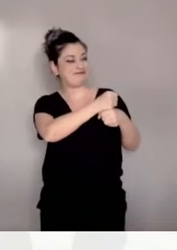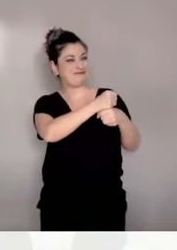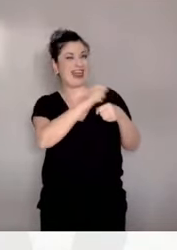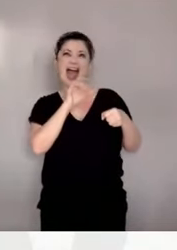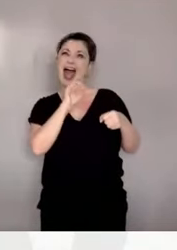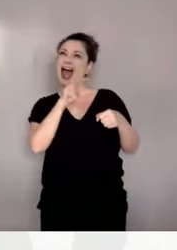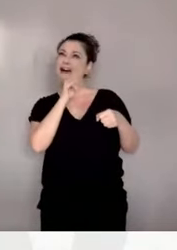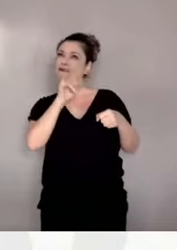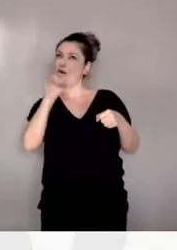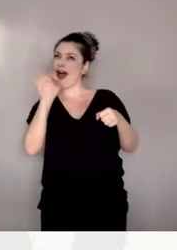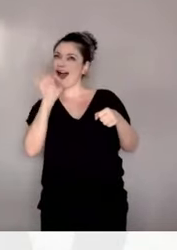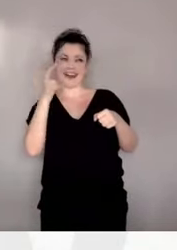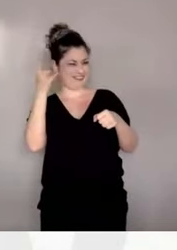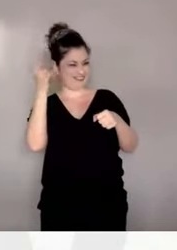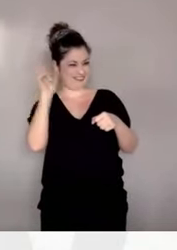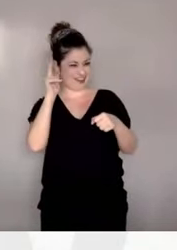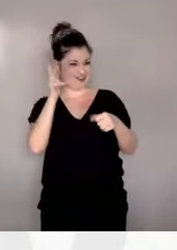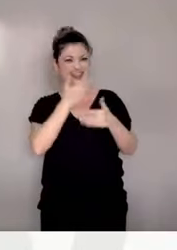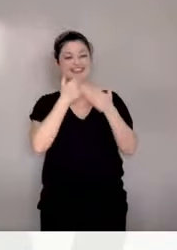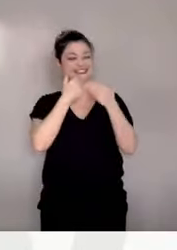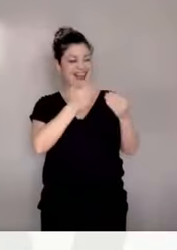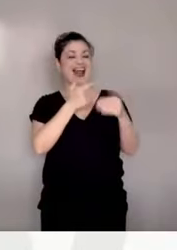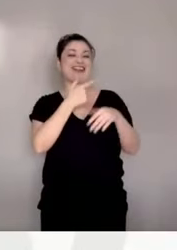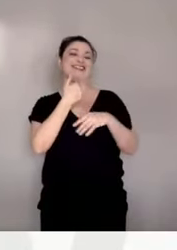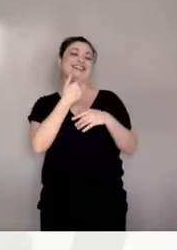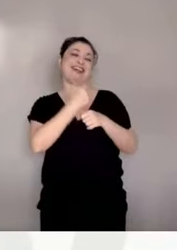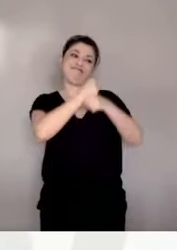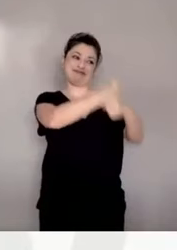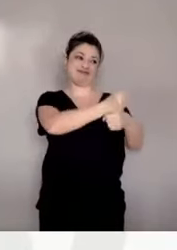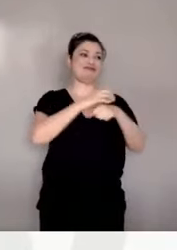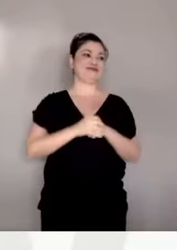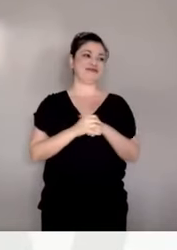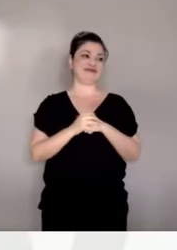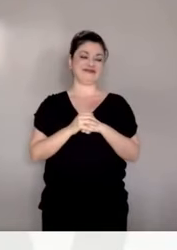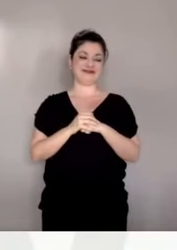in francese. Grazie, a voi la parola.